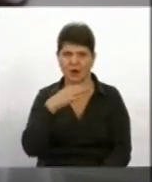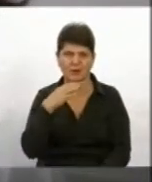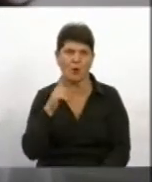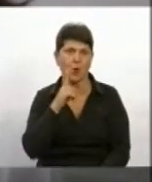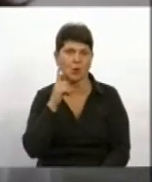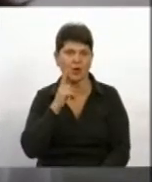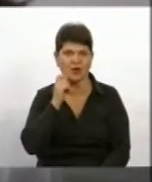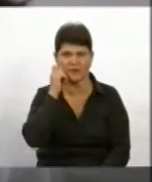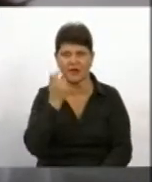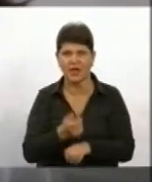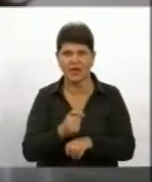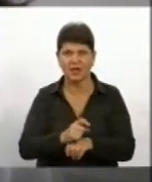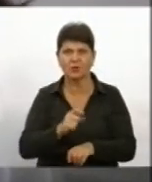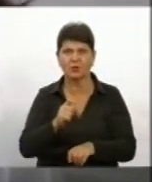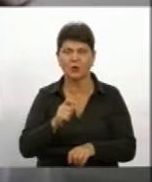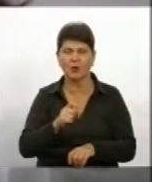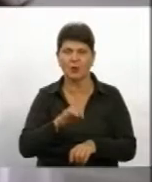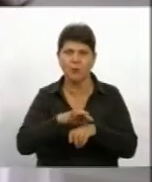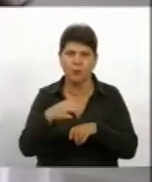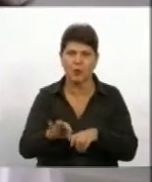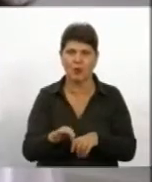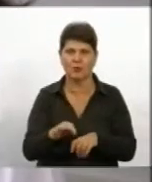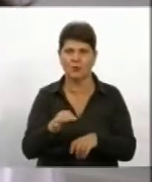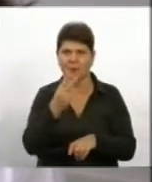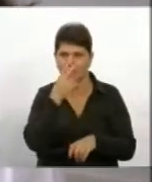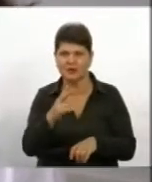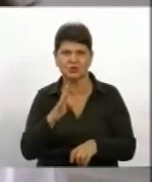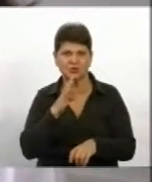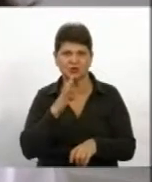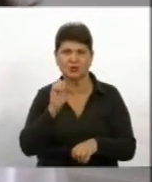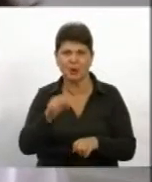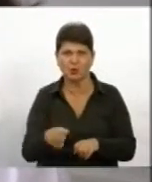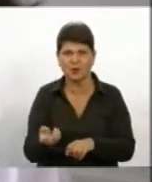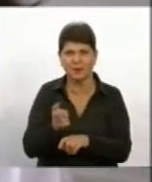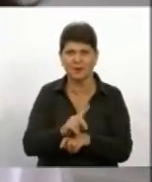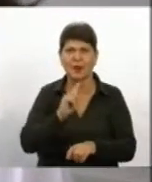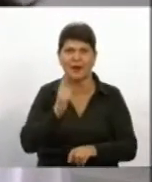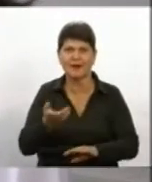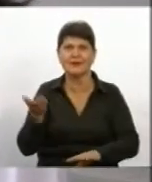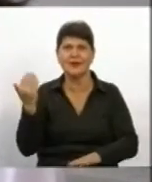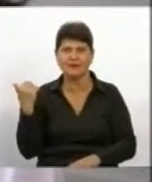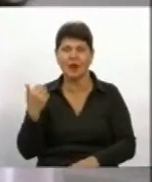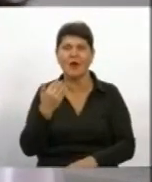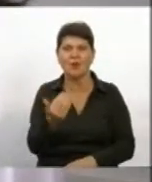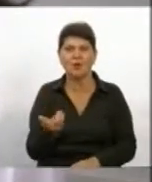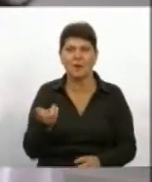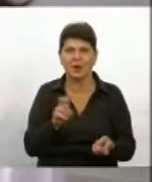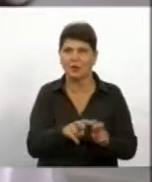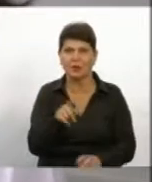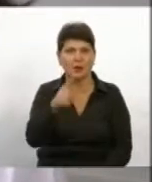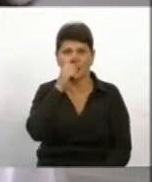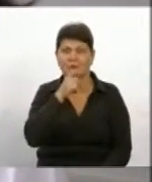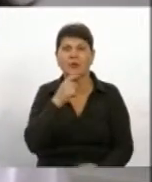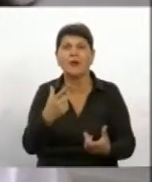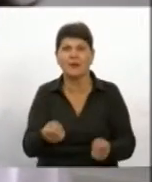віці. Іноді дуже болить, коли ти бачиш жінку, яка вже могла прийти ще рік назад, як мінімум. І вони приходять, і ти не розумієш, де вони